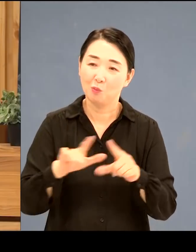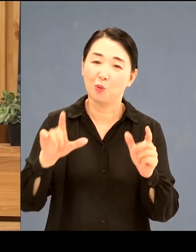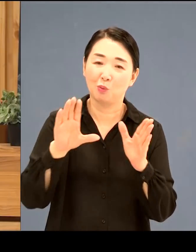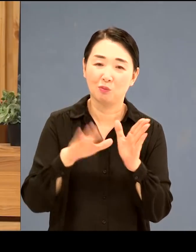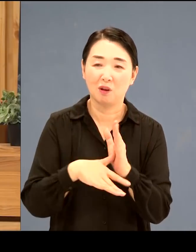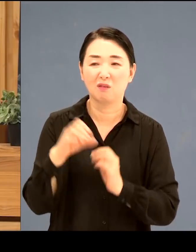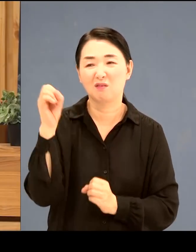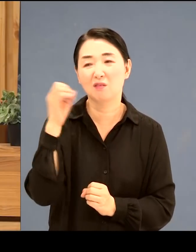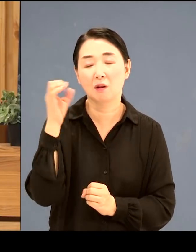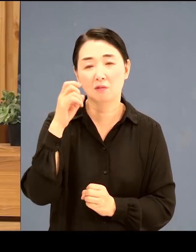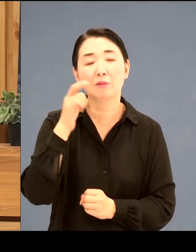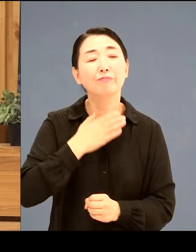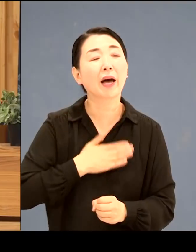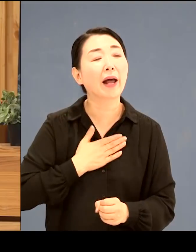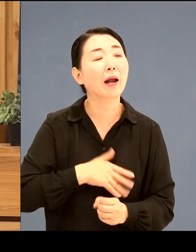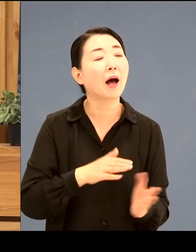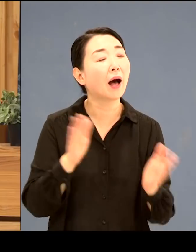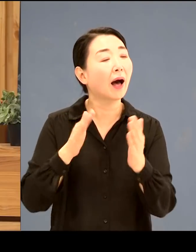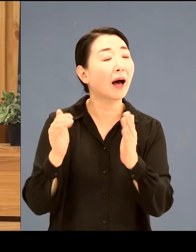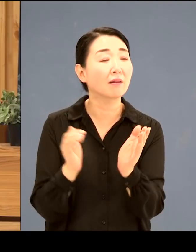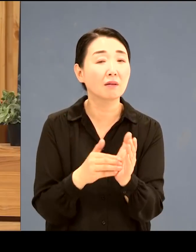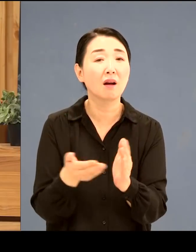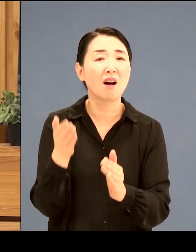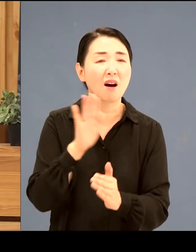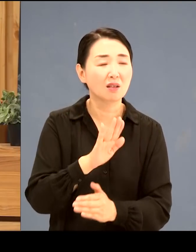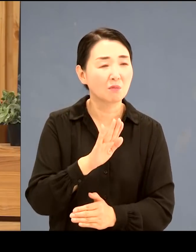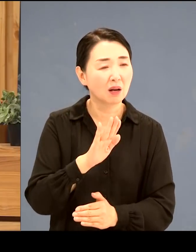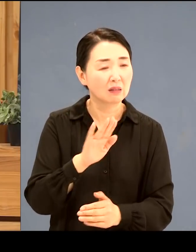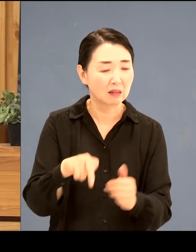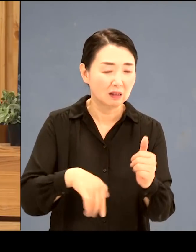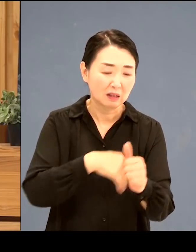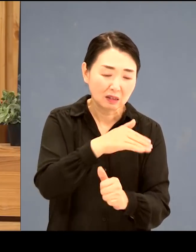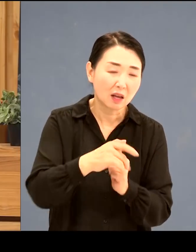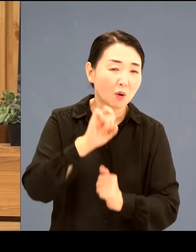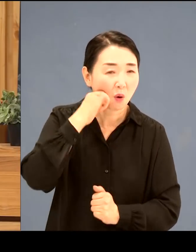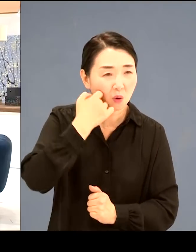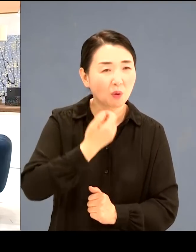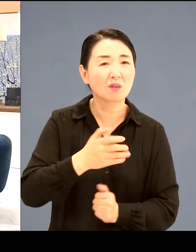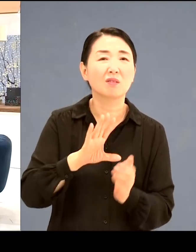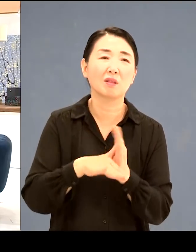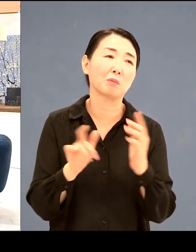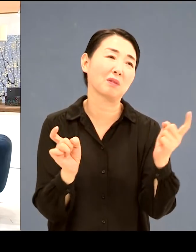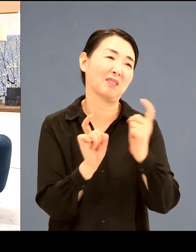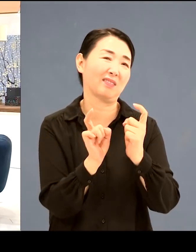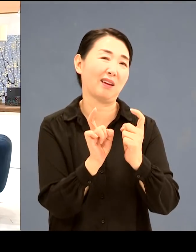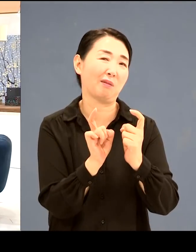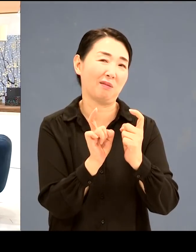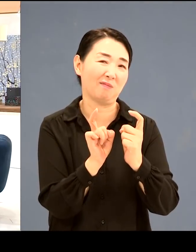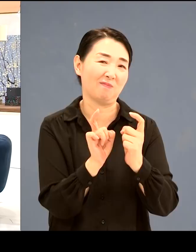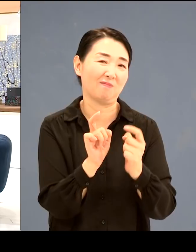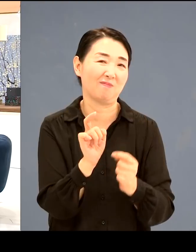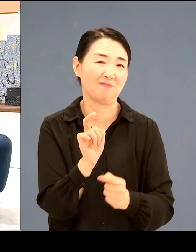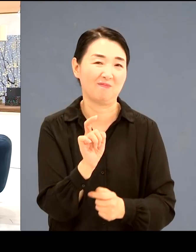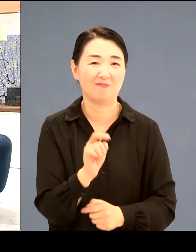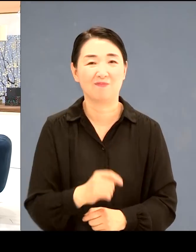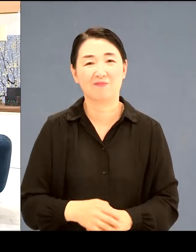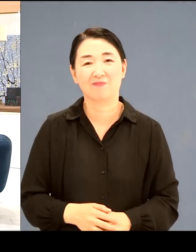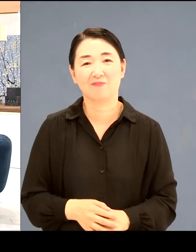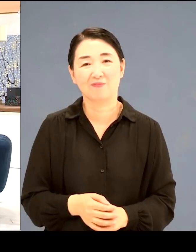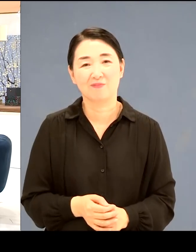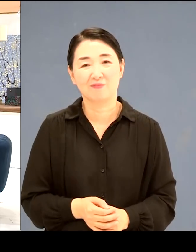수 있는 일들도 어렵게 되면 더 예민해지고 부딪힐 수가 있는데 어떠셨습니까?